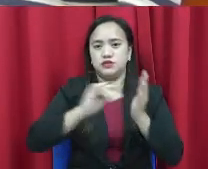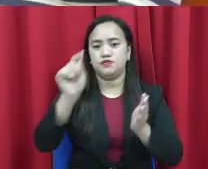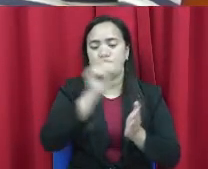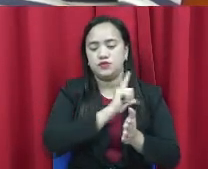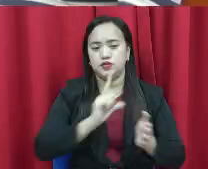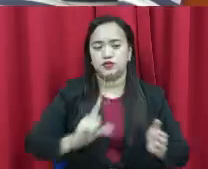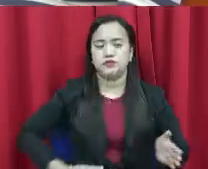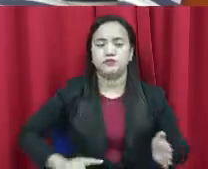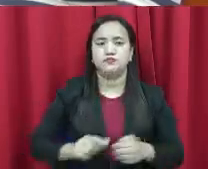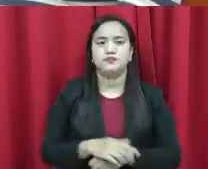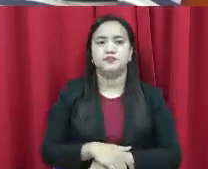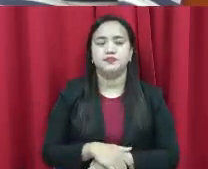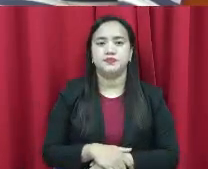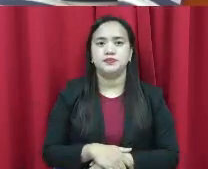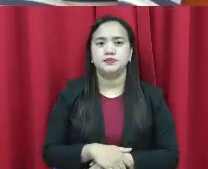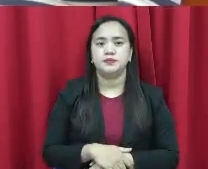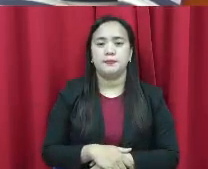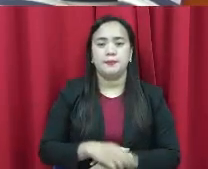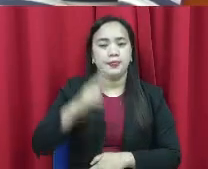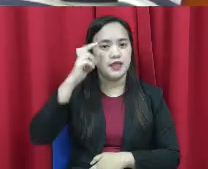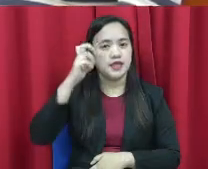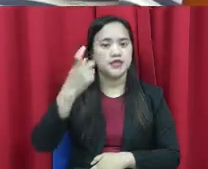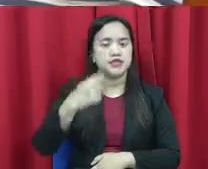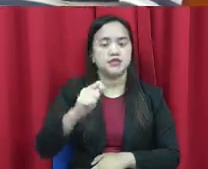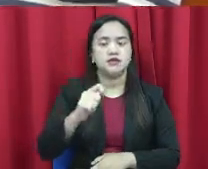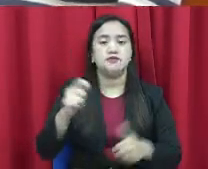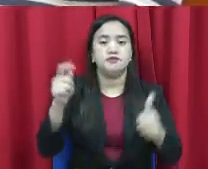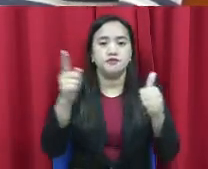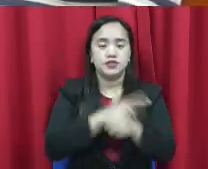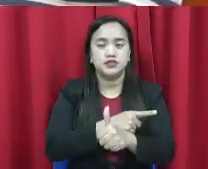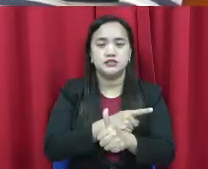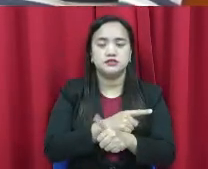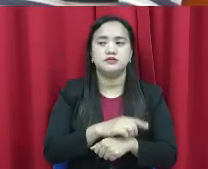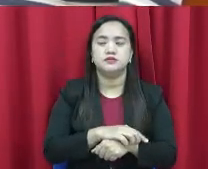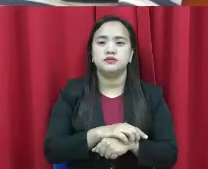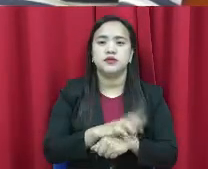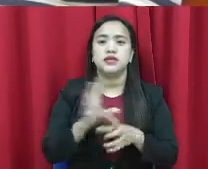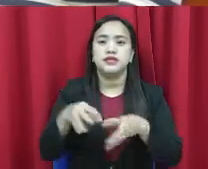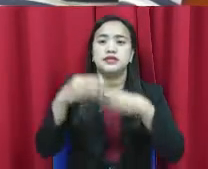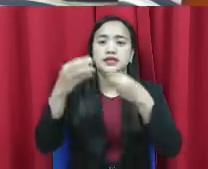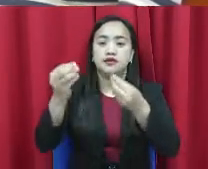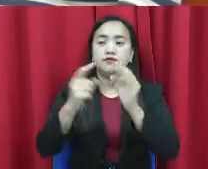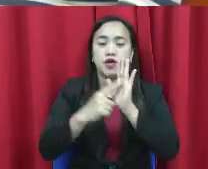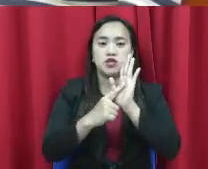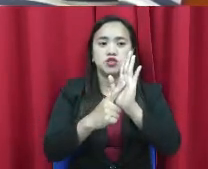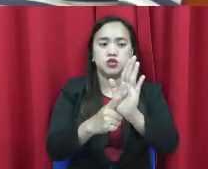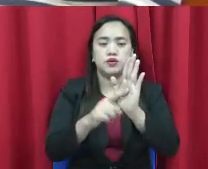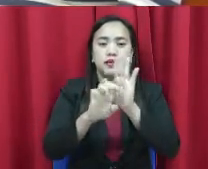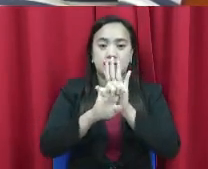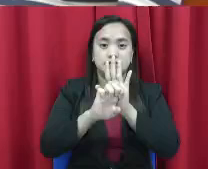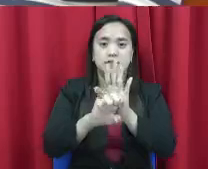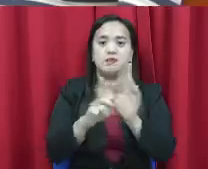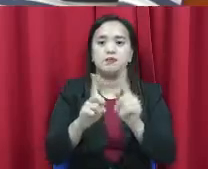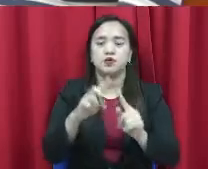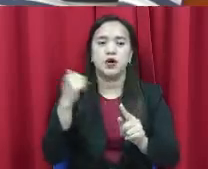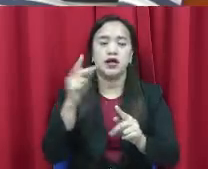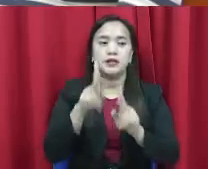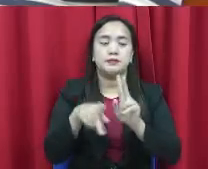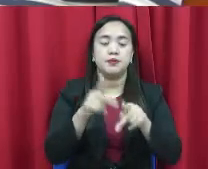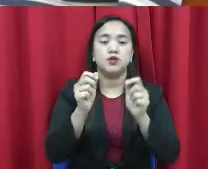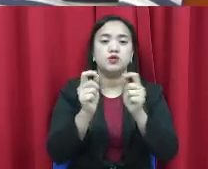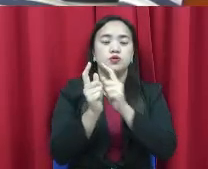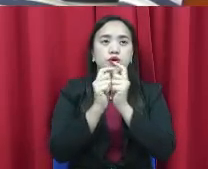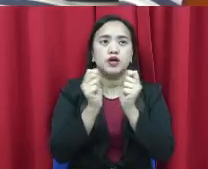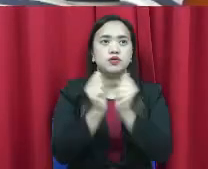he the first Set the example Yeah na siya po nag-set ng example na maglilingkod kami ng